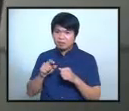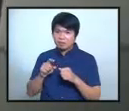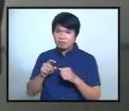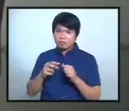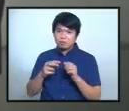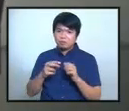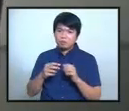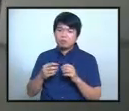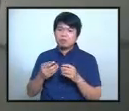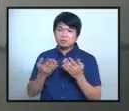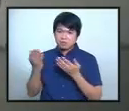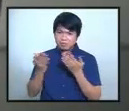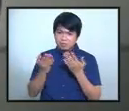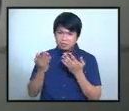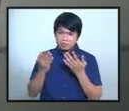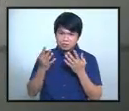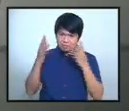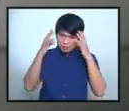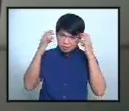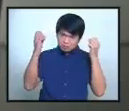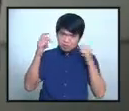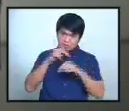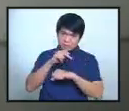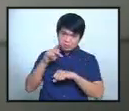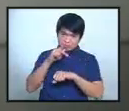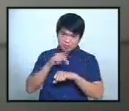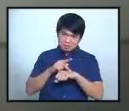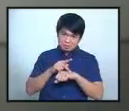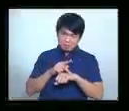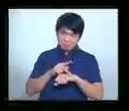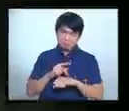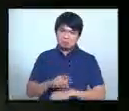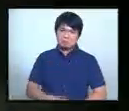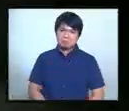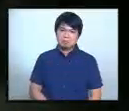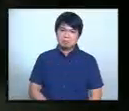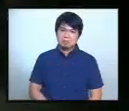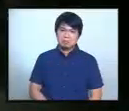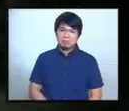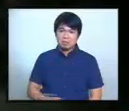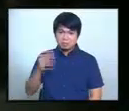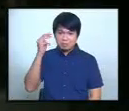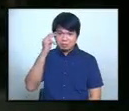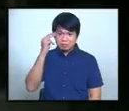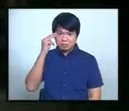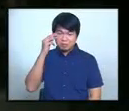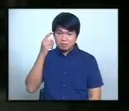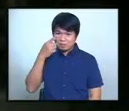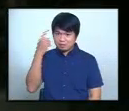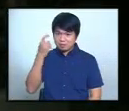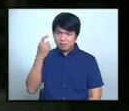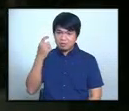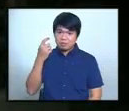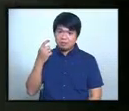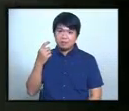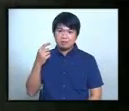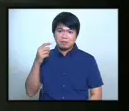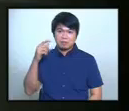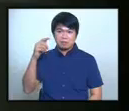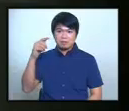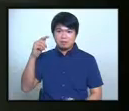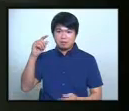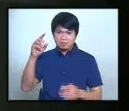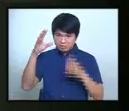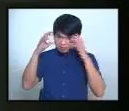nagsilbi bilang Pangulo ng Pilipinas. Dahil si Malvar daw kasi ang nagsilbing pinuno ng revolusyonaryong